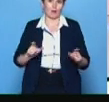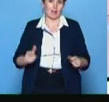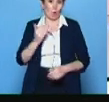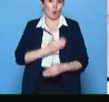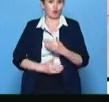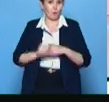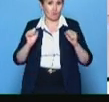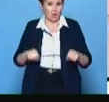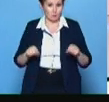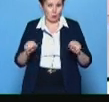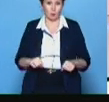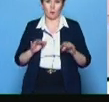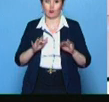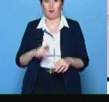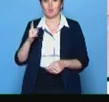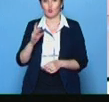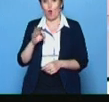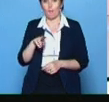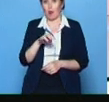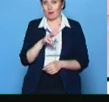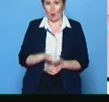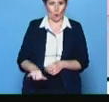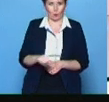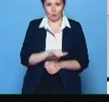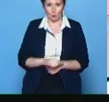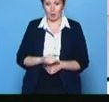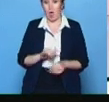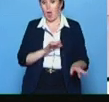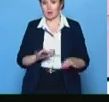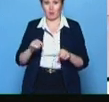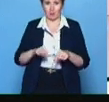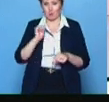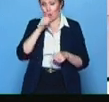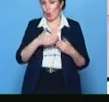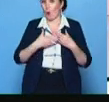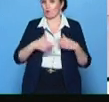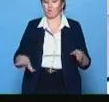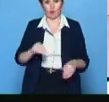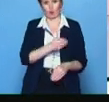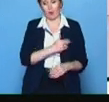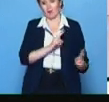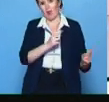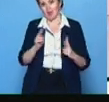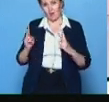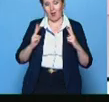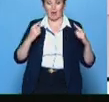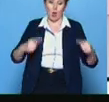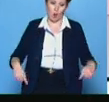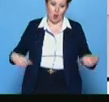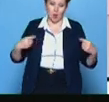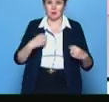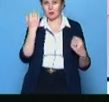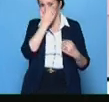накануне в зоопарке Удмуртии. В этом году акция открытая для всех желающих. Как танцевали на колясках, плели цветы на ощупь, расскажет Елена